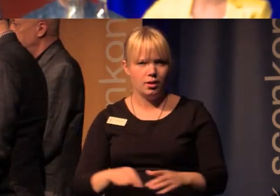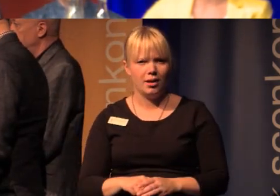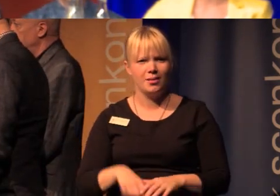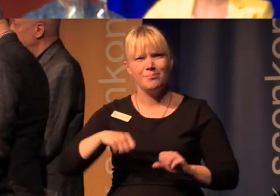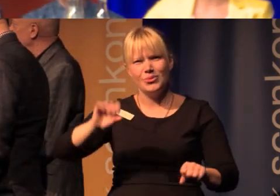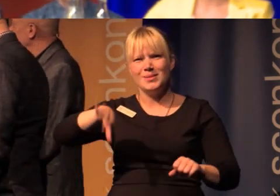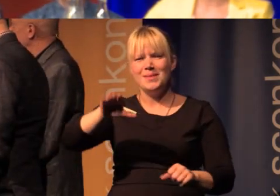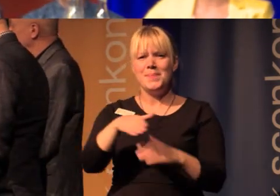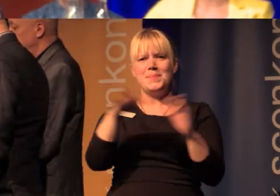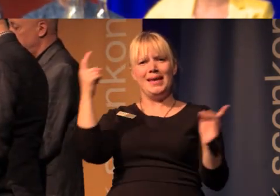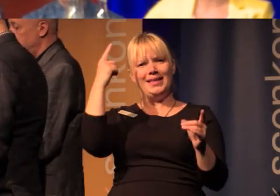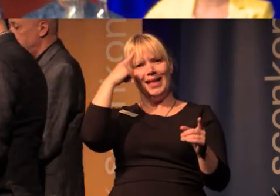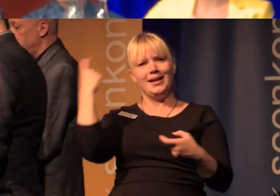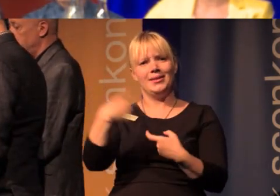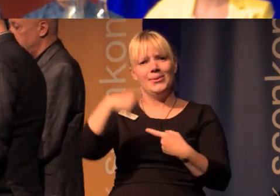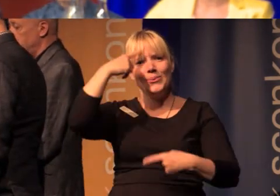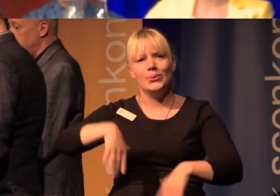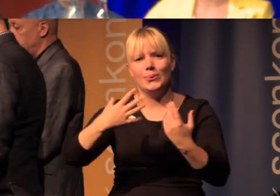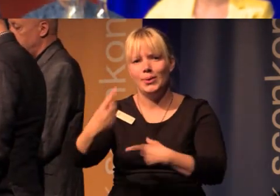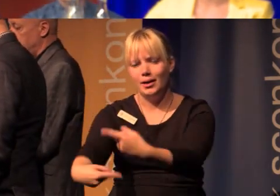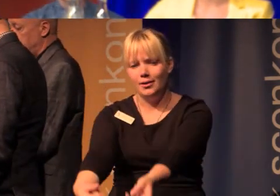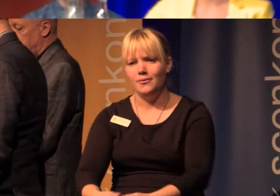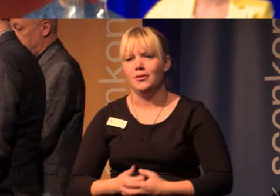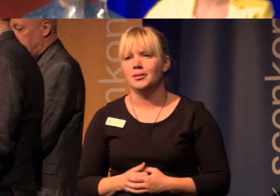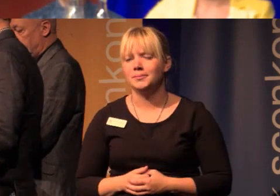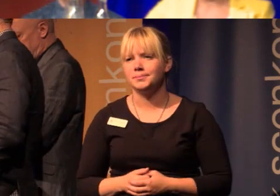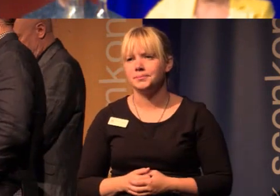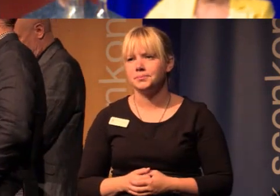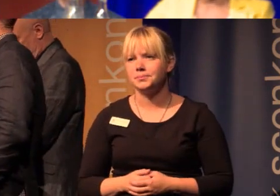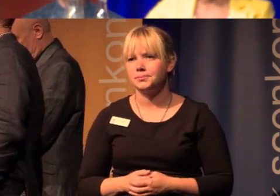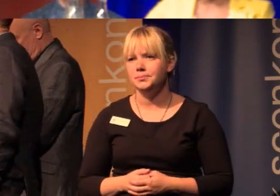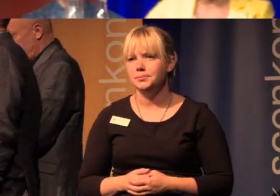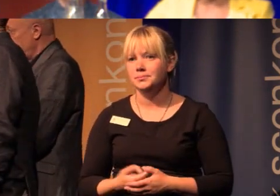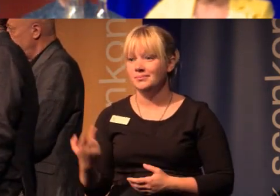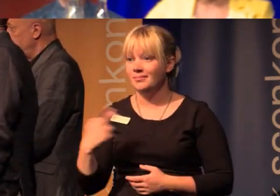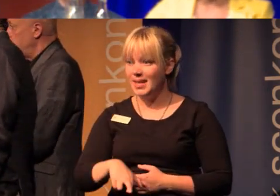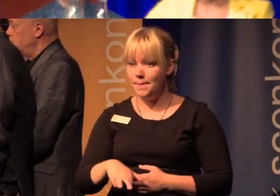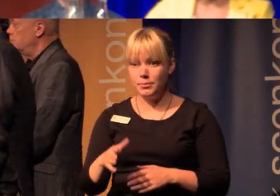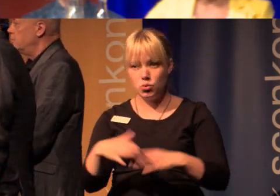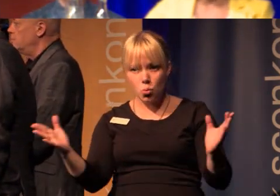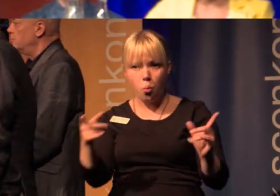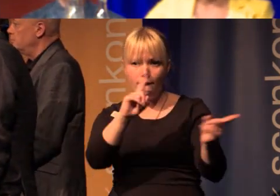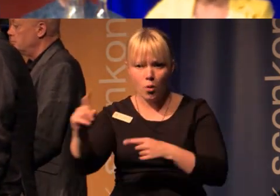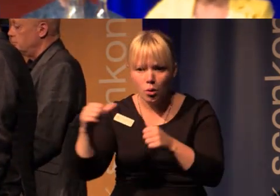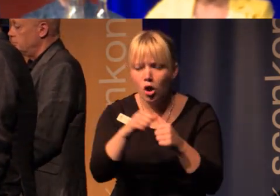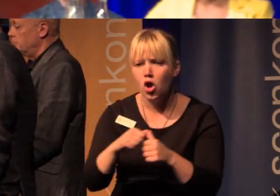så. Jag tycker att det skulle finnas ett jättestort värde i att tillgängliggöra de stora